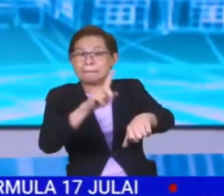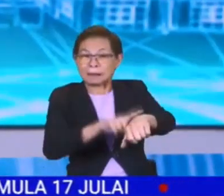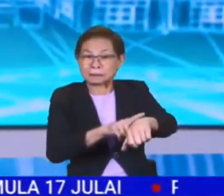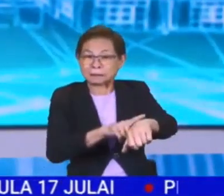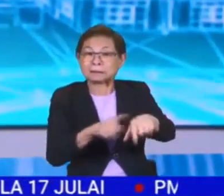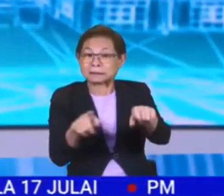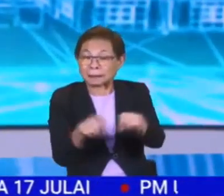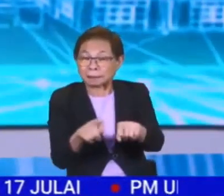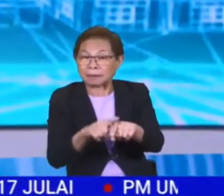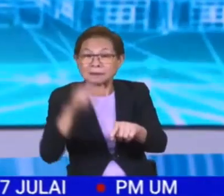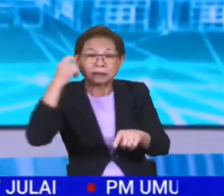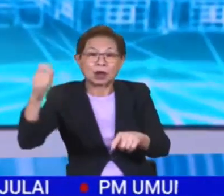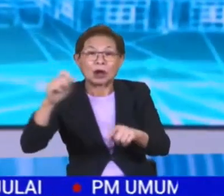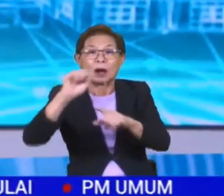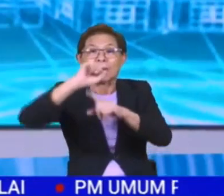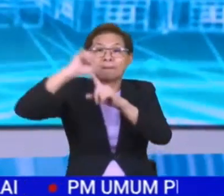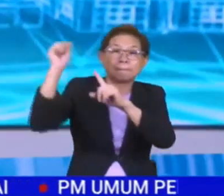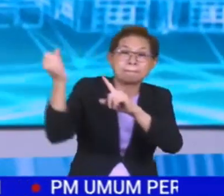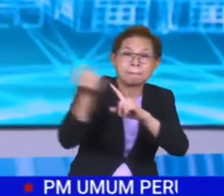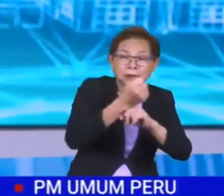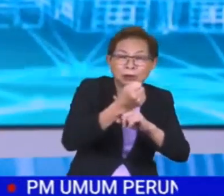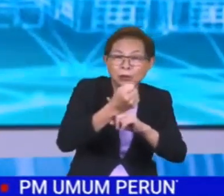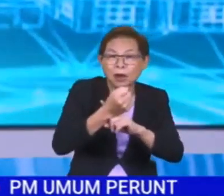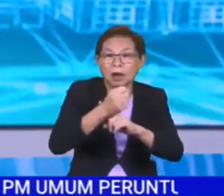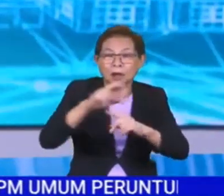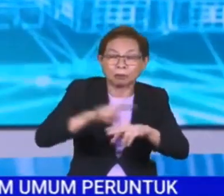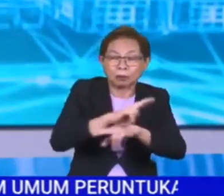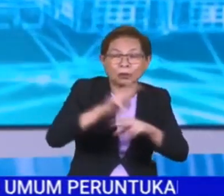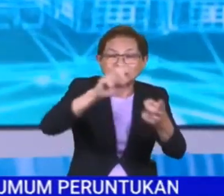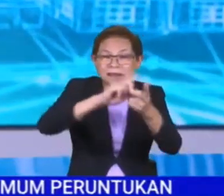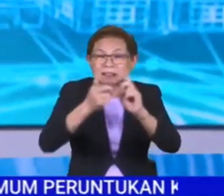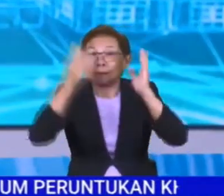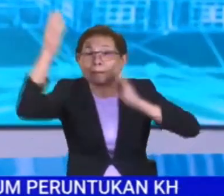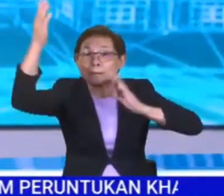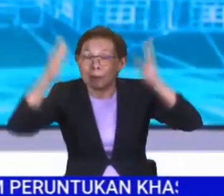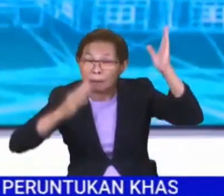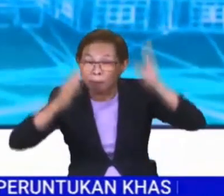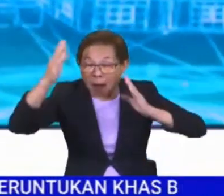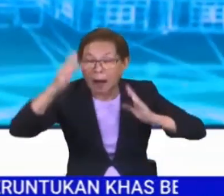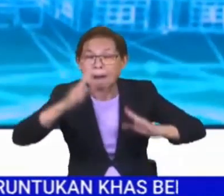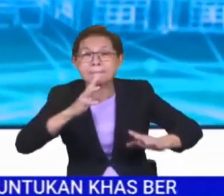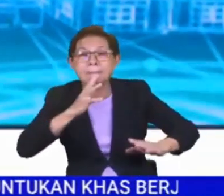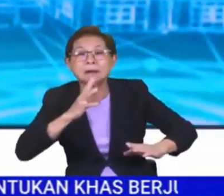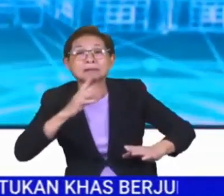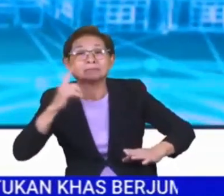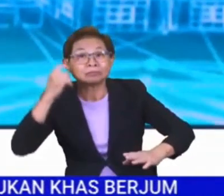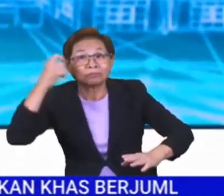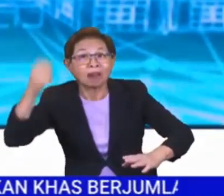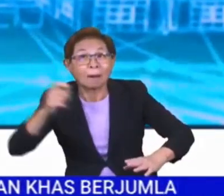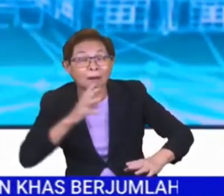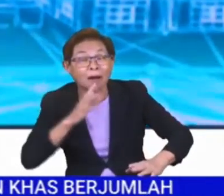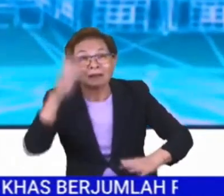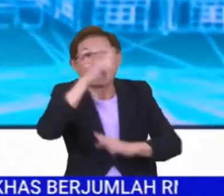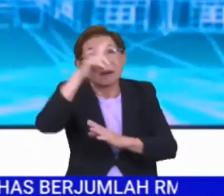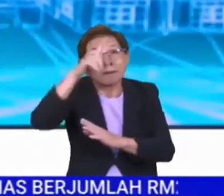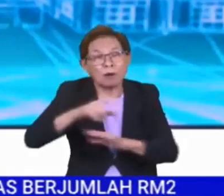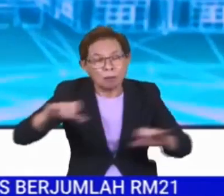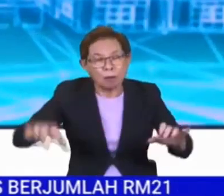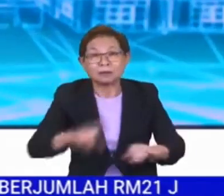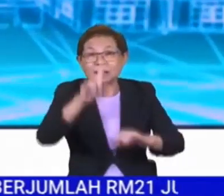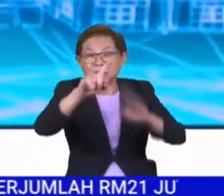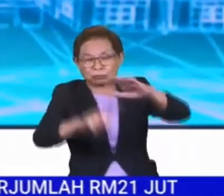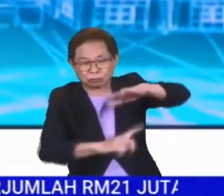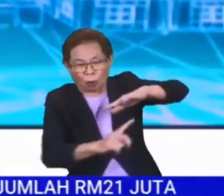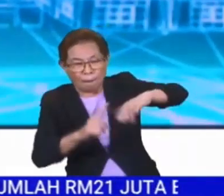sama setiausaha pertumbuhan pengguna ekonomi Digital Malaysia Muhammad Syarwani Abdullah berkata kerajaan juga perlu membuat